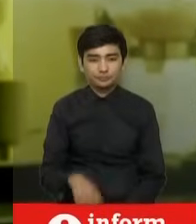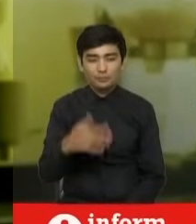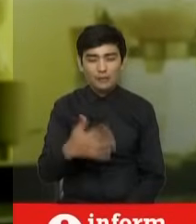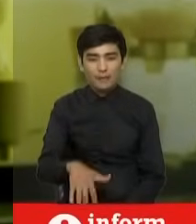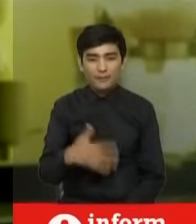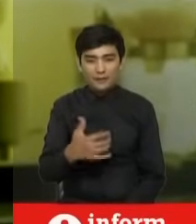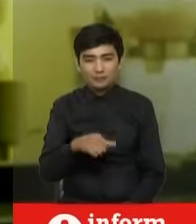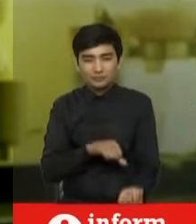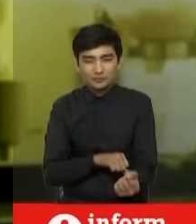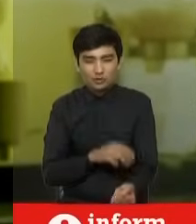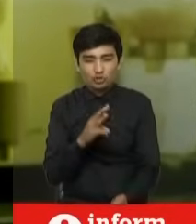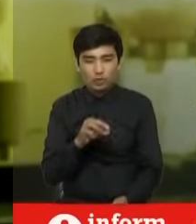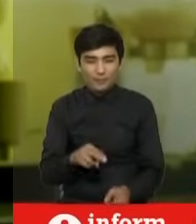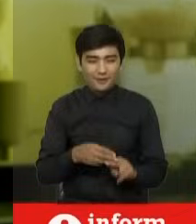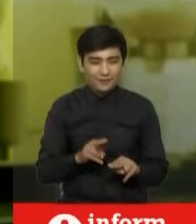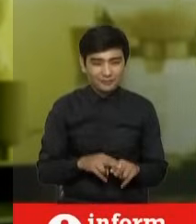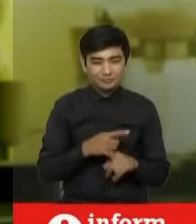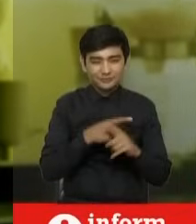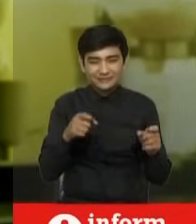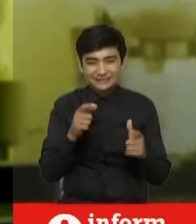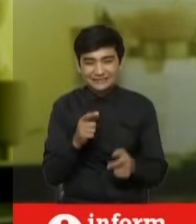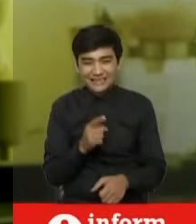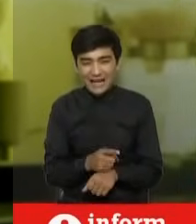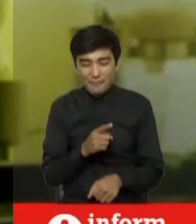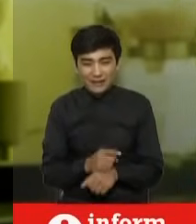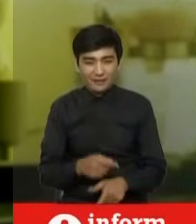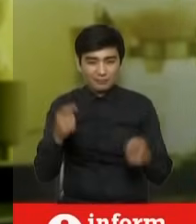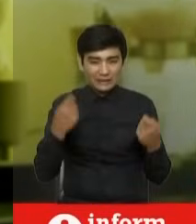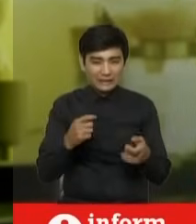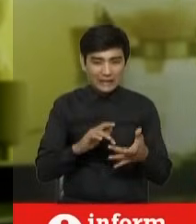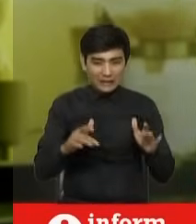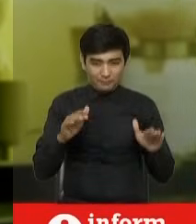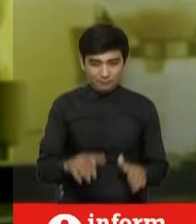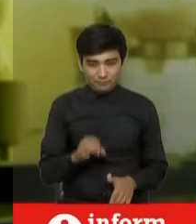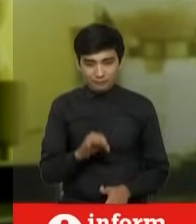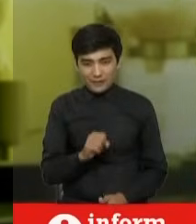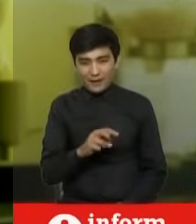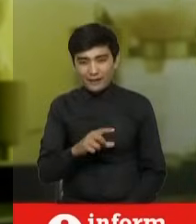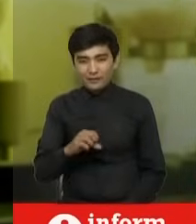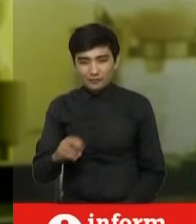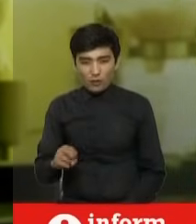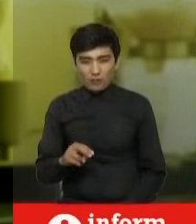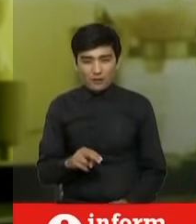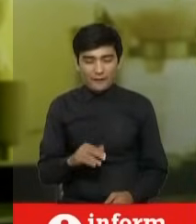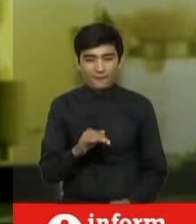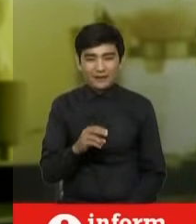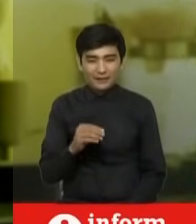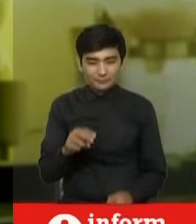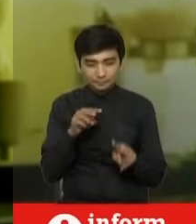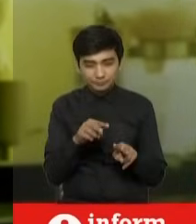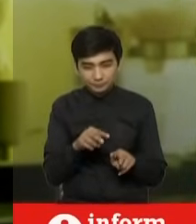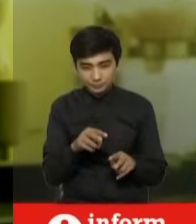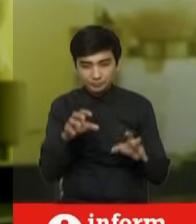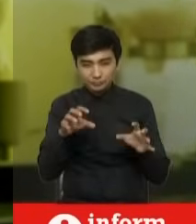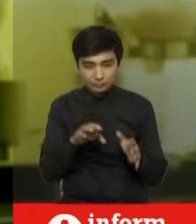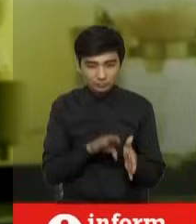55 наркошопов, распространявших запрещенные вещества в интернете, ликвидировало агентство по финансовому мониторингу. В мессенджерах, где вели